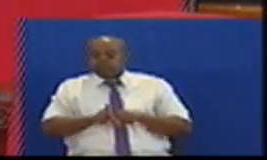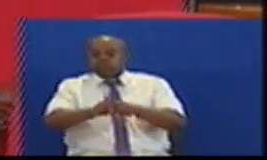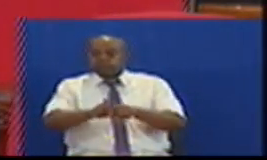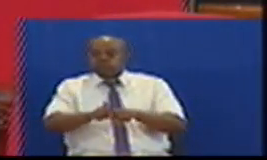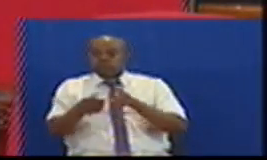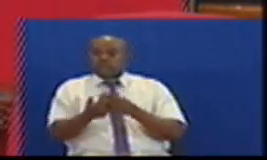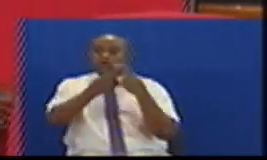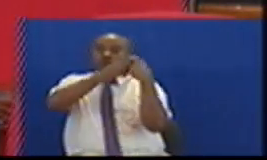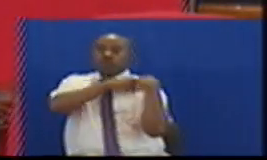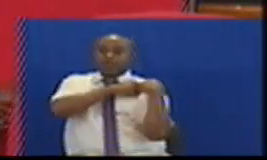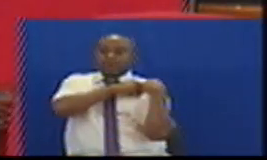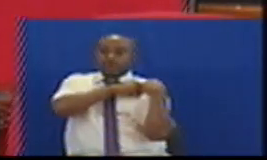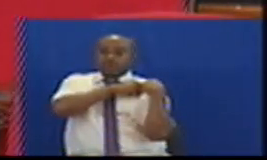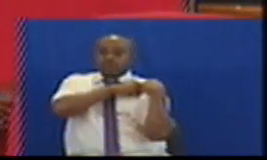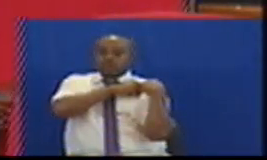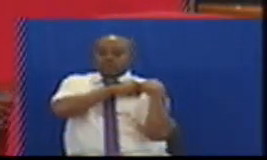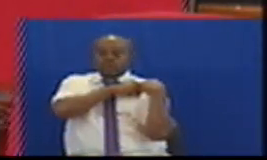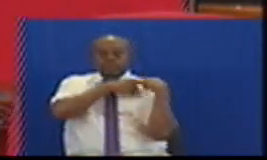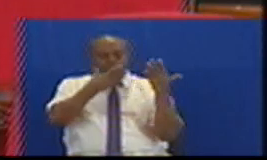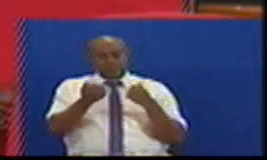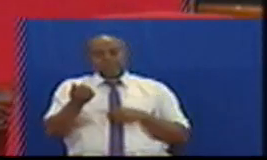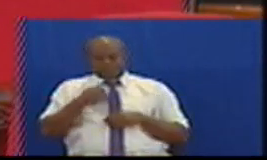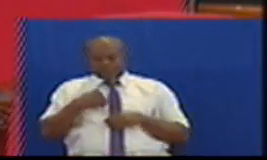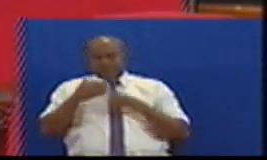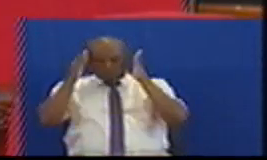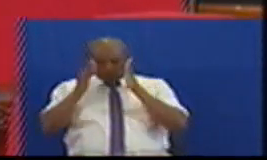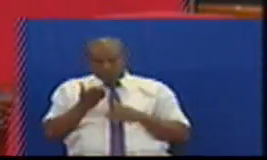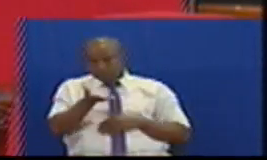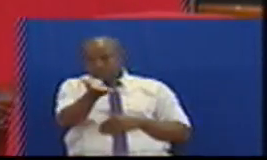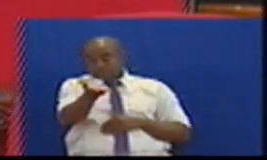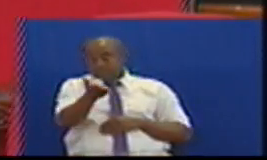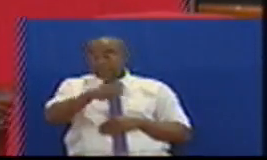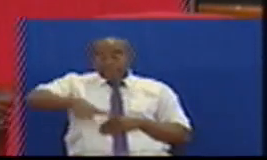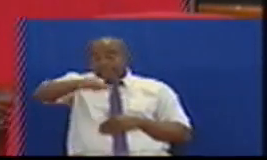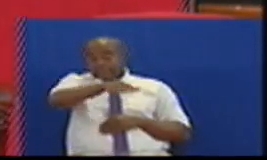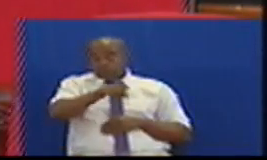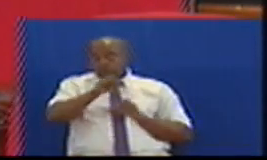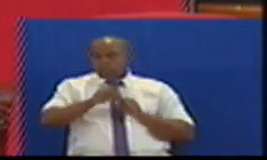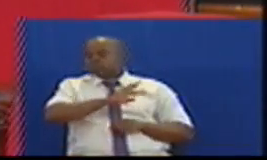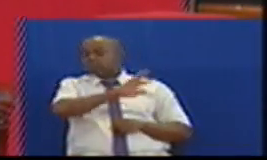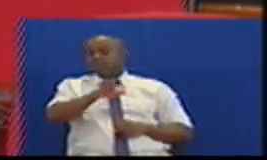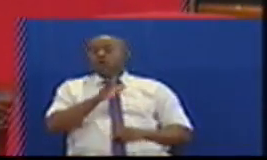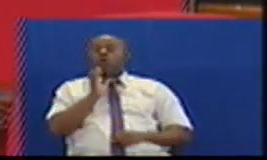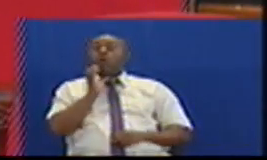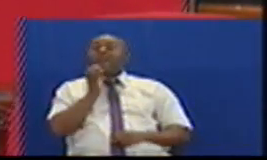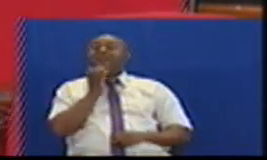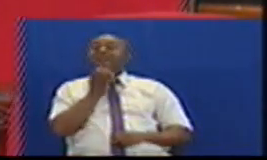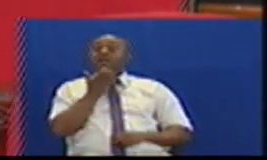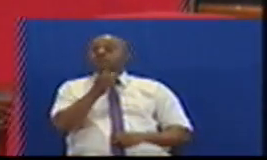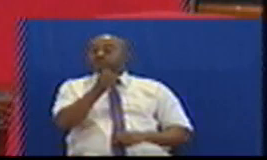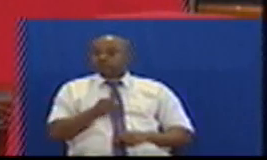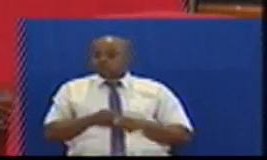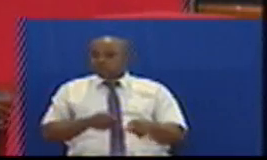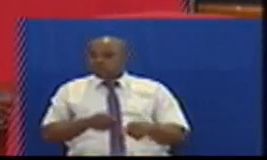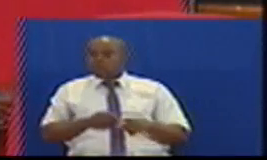Mheshimiwa Speaker, nataka niwatahadharishe wenzangu, tunapozungumzia eneo hili tuwe makini sana. Tujiepushe sana kuwataja